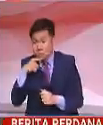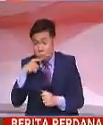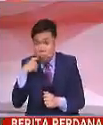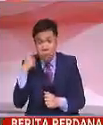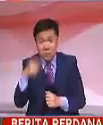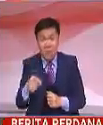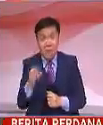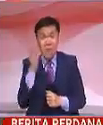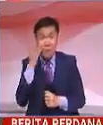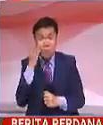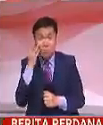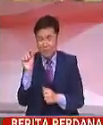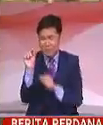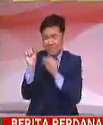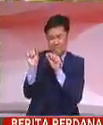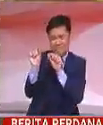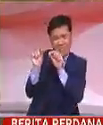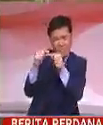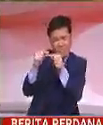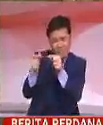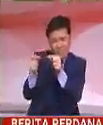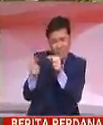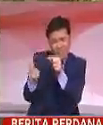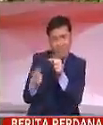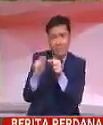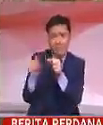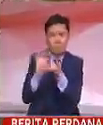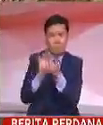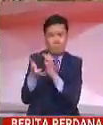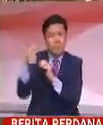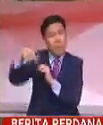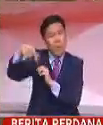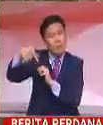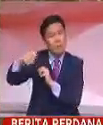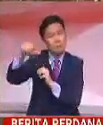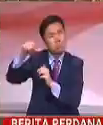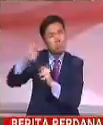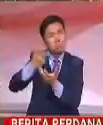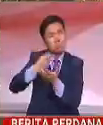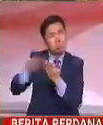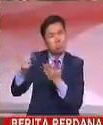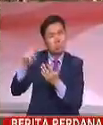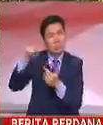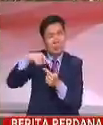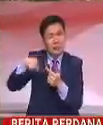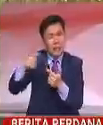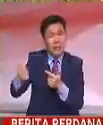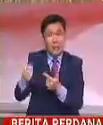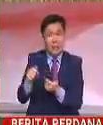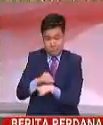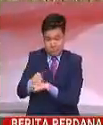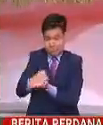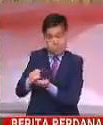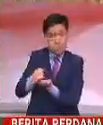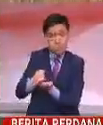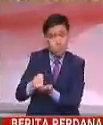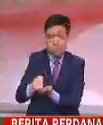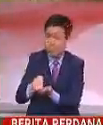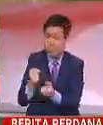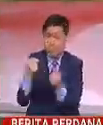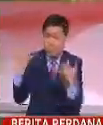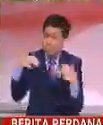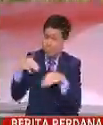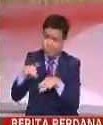kualiti dan saiz biji merosot. Situasi ini turut mengundang lebih banyak ancaman tikus. Mereka dijangka menuai